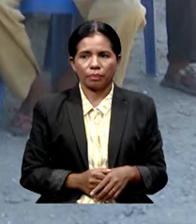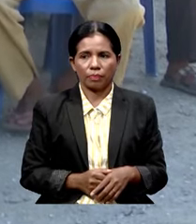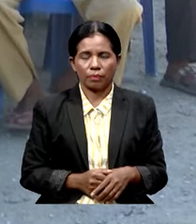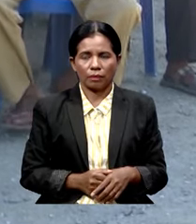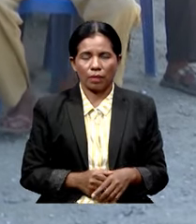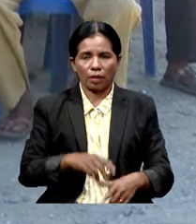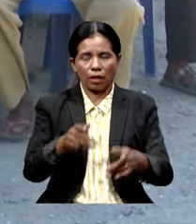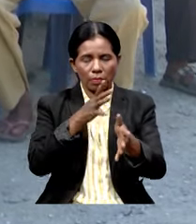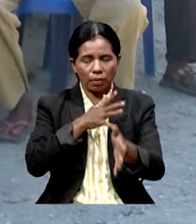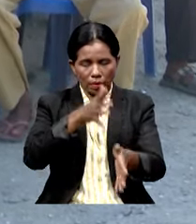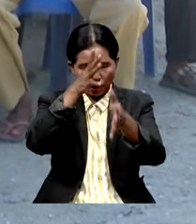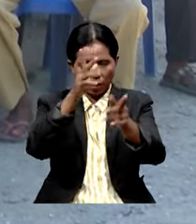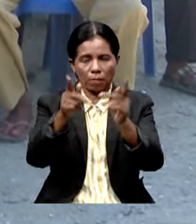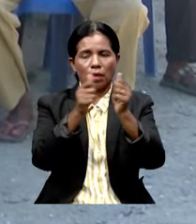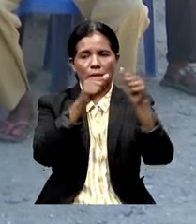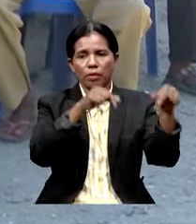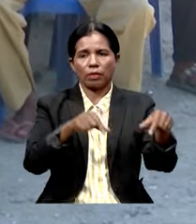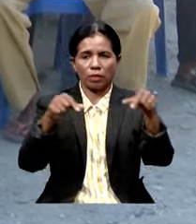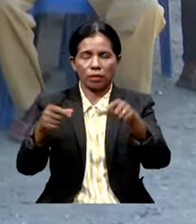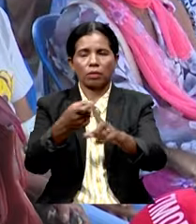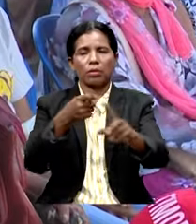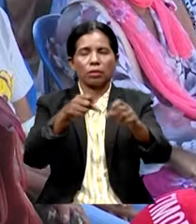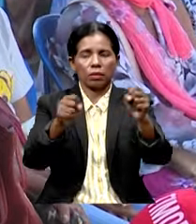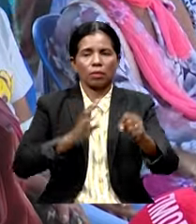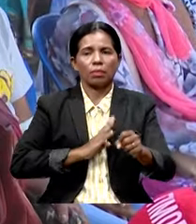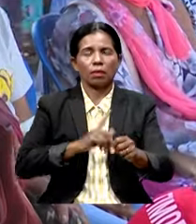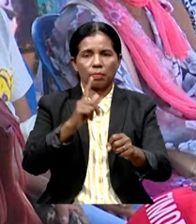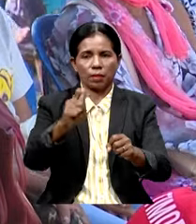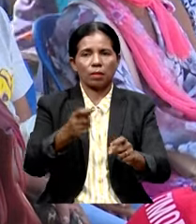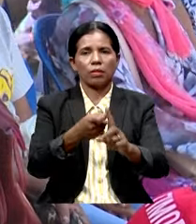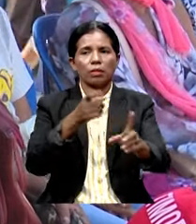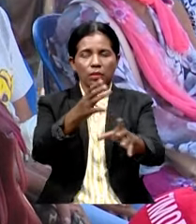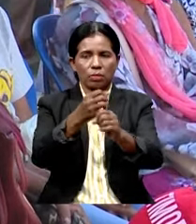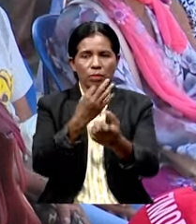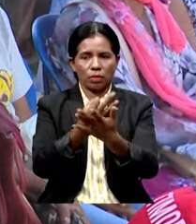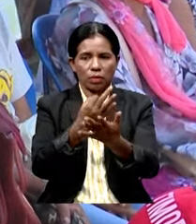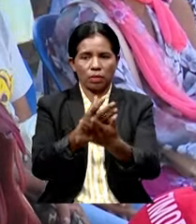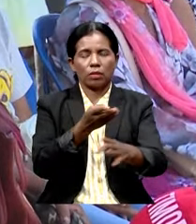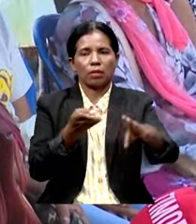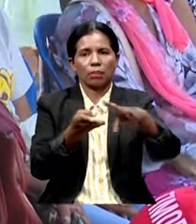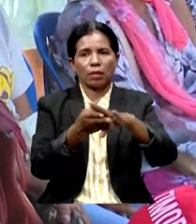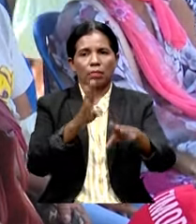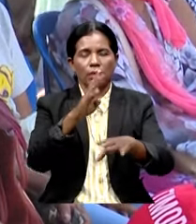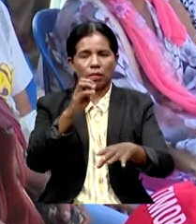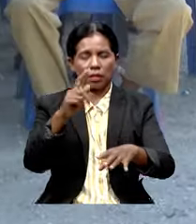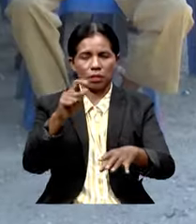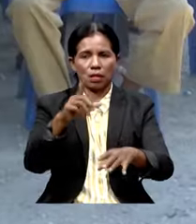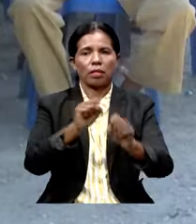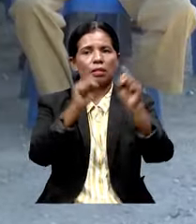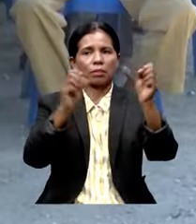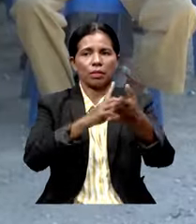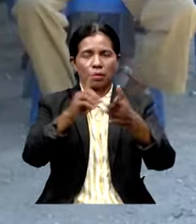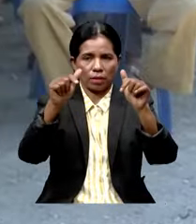Idozu ho ema difisiensia sira husi suku bairupite, hahú simu osan subsidio husi banku BNCTL ya sabdu